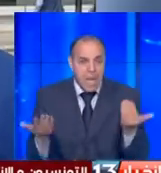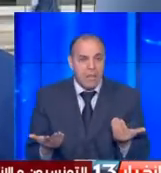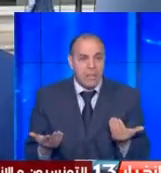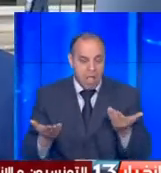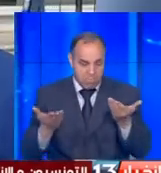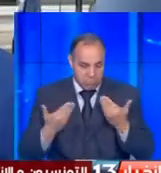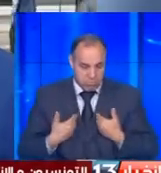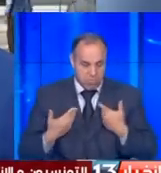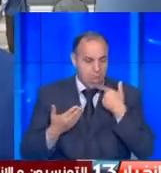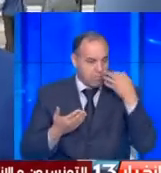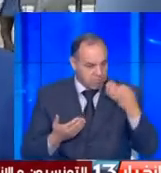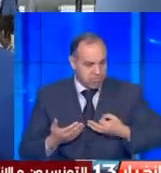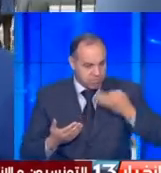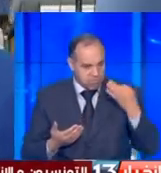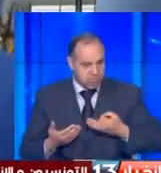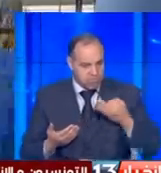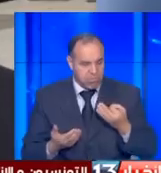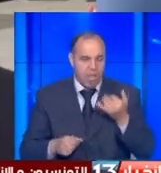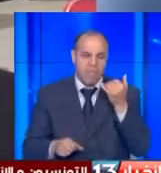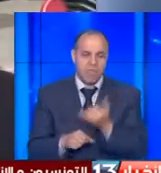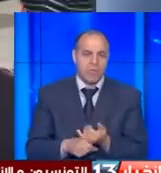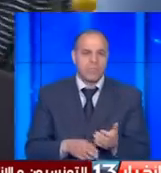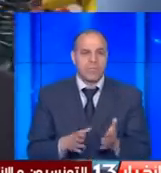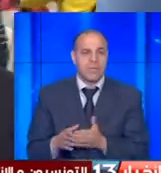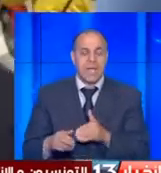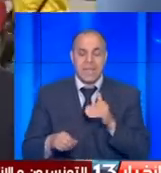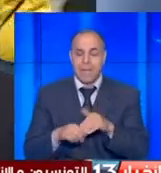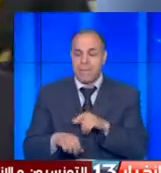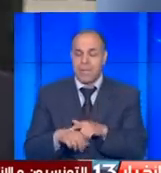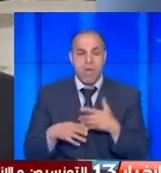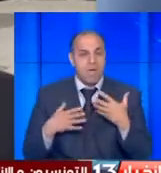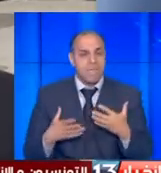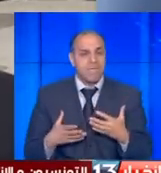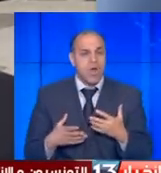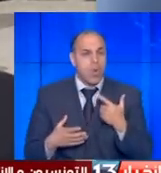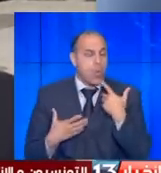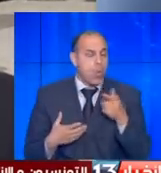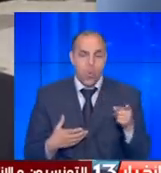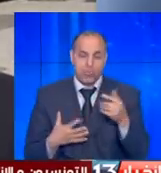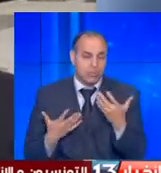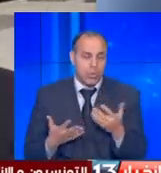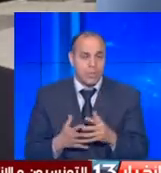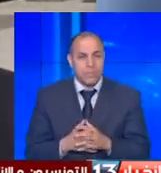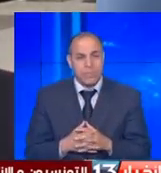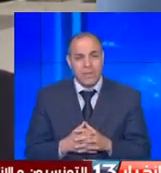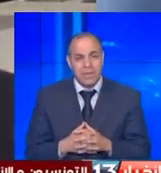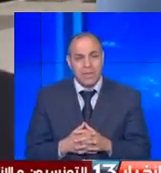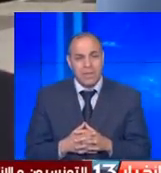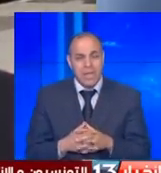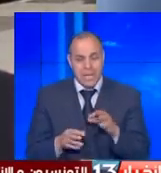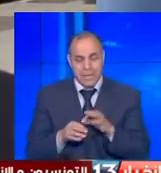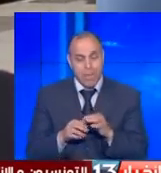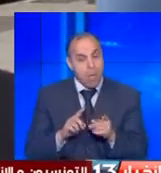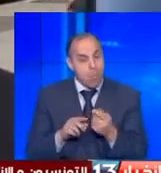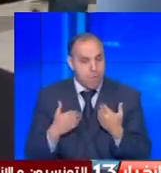ويعطونا معناتها وعود زائفة. في السنة الانتخابات البلدية ماذا بينا ساعة بريمو الناس كل تشارك، خاطر هذه انتخابات